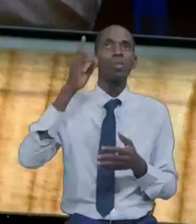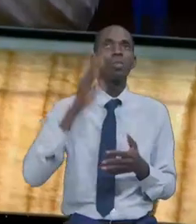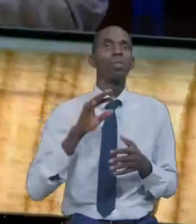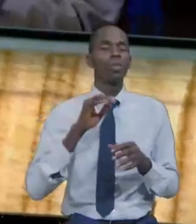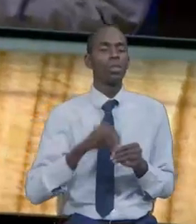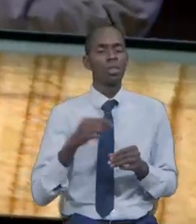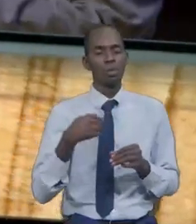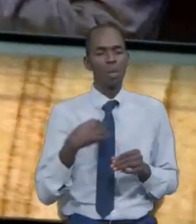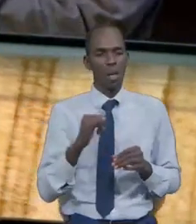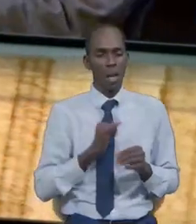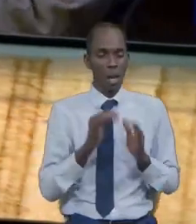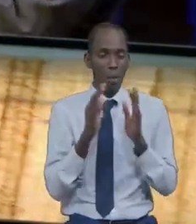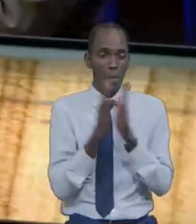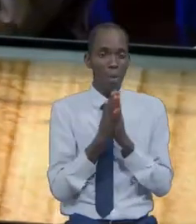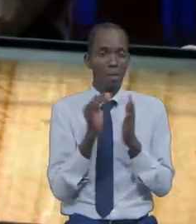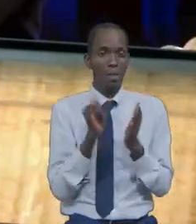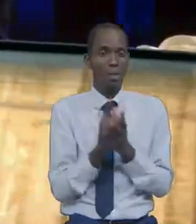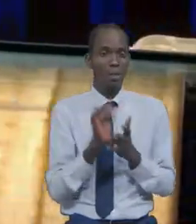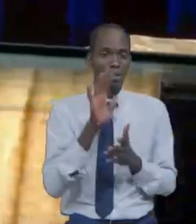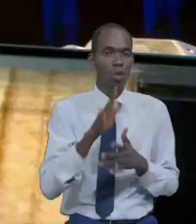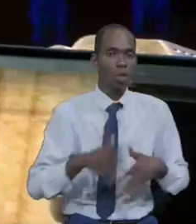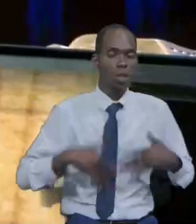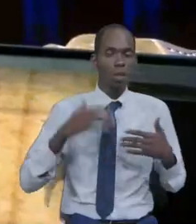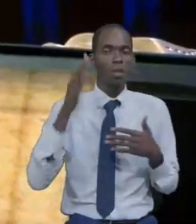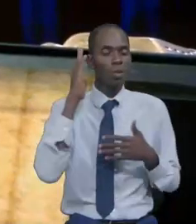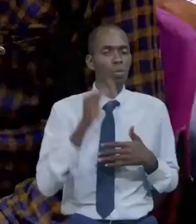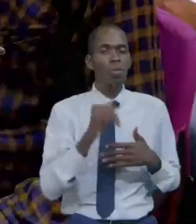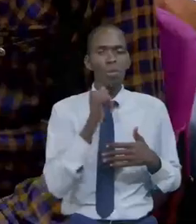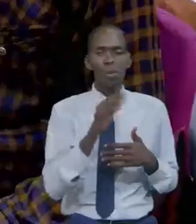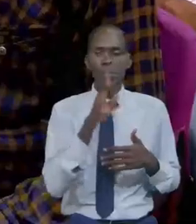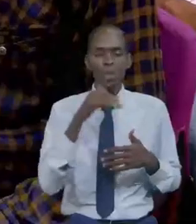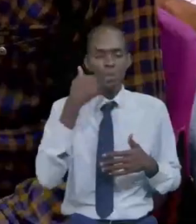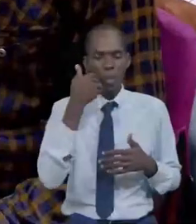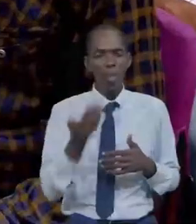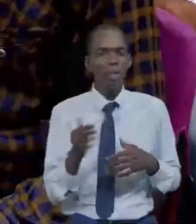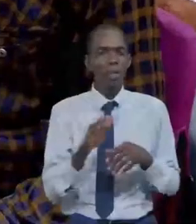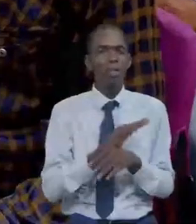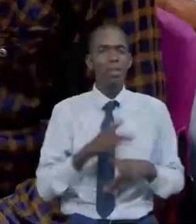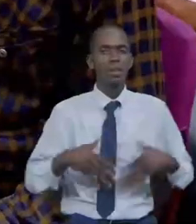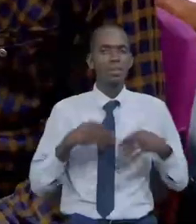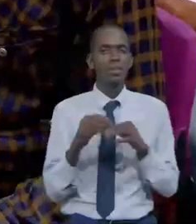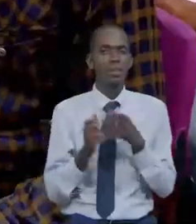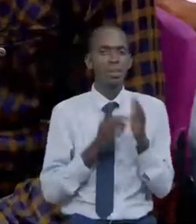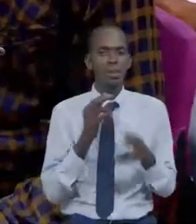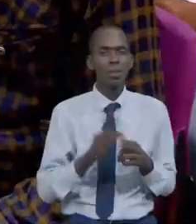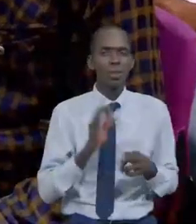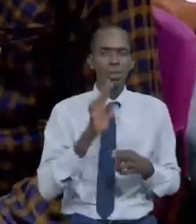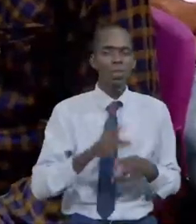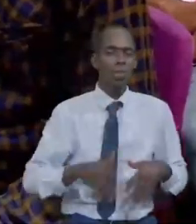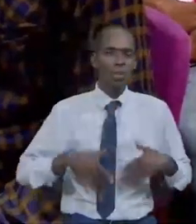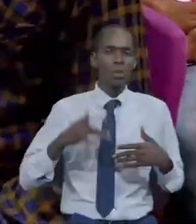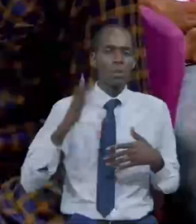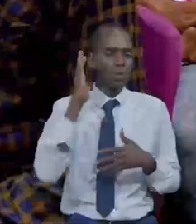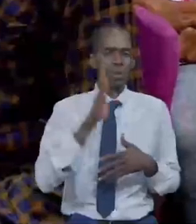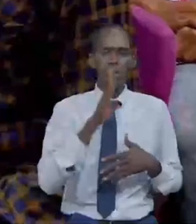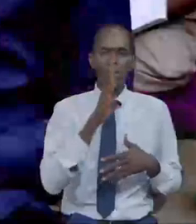prie que votre vie ne soit pas une vie d'opprobre, que votre vie ne soit pas une